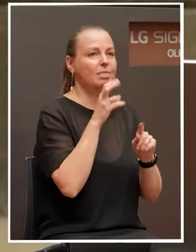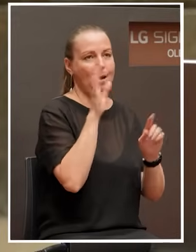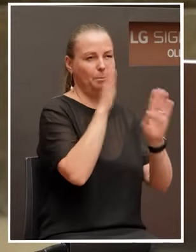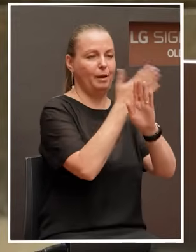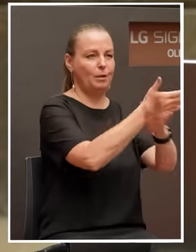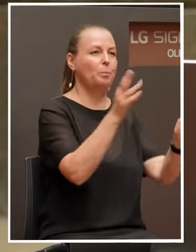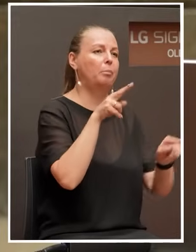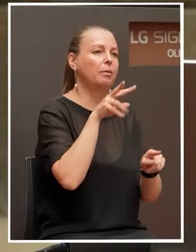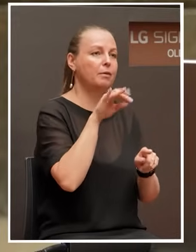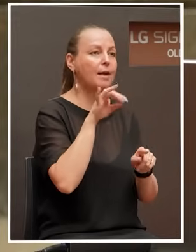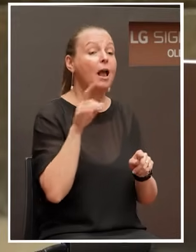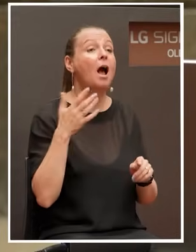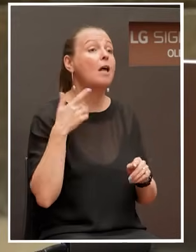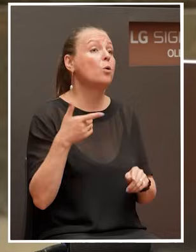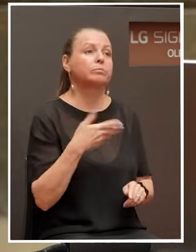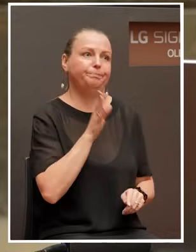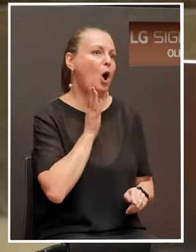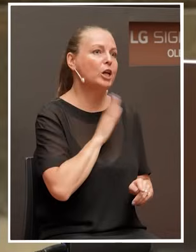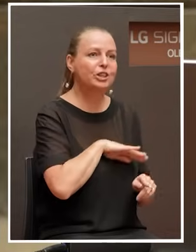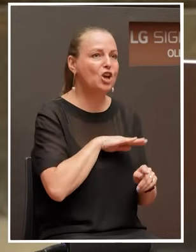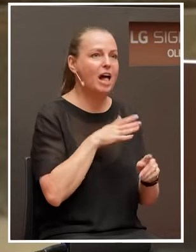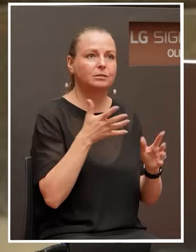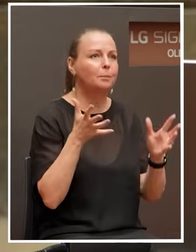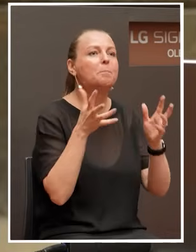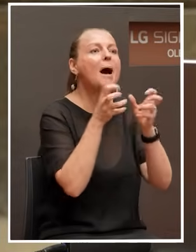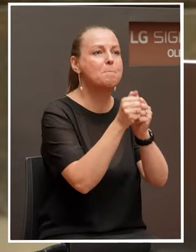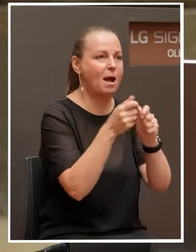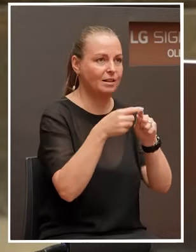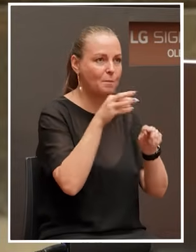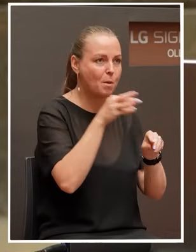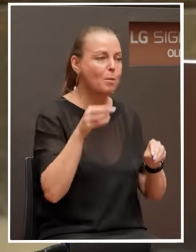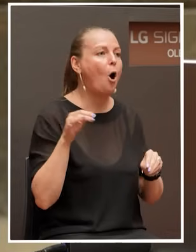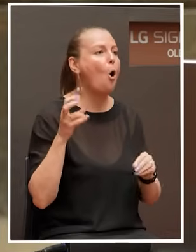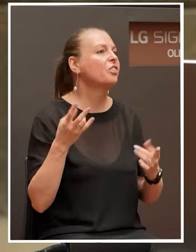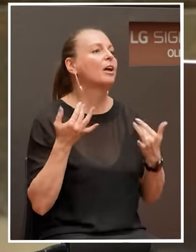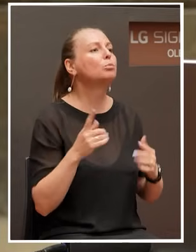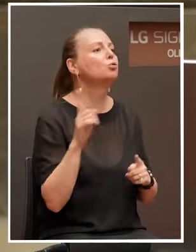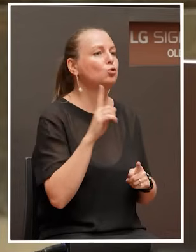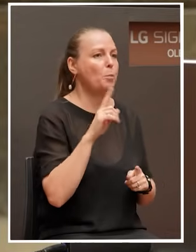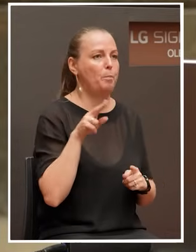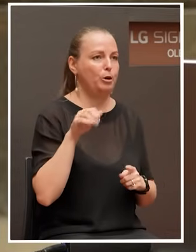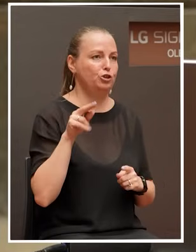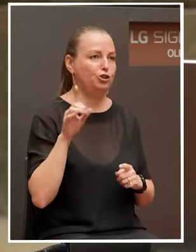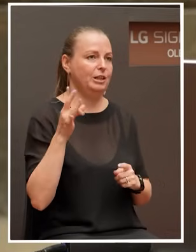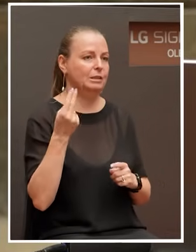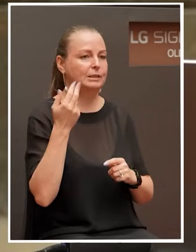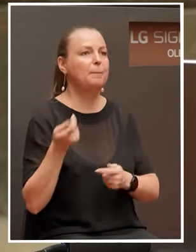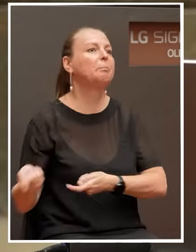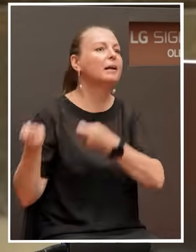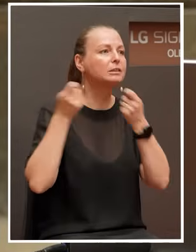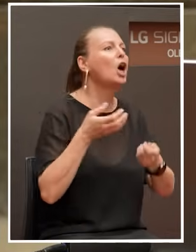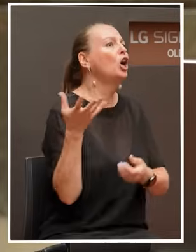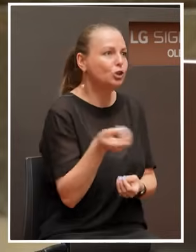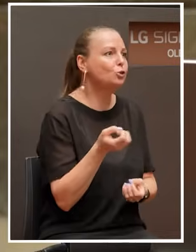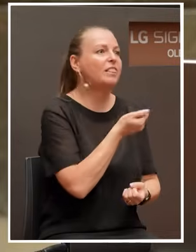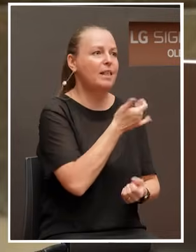пленэре, отчаявшись поймать все отношения, он требует, чтобы падчерица несла ему быстренько из дома еще пару